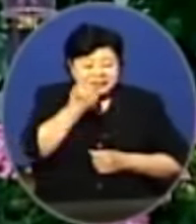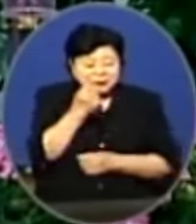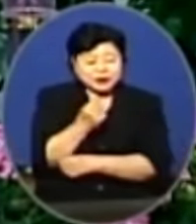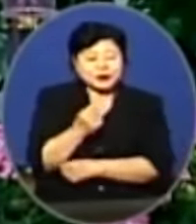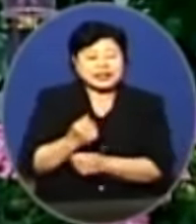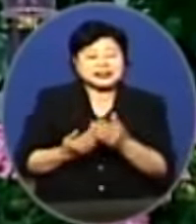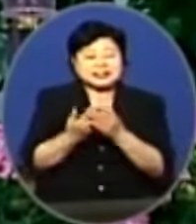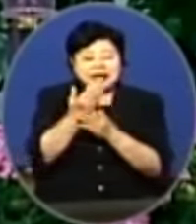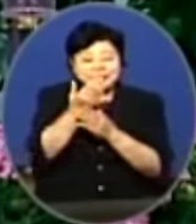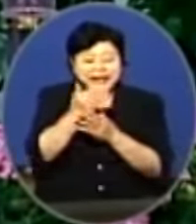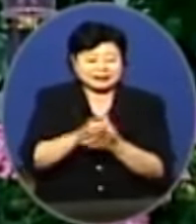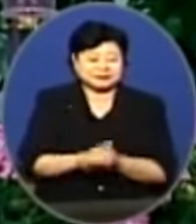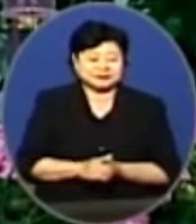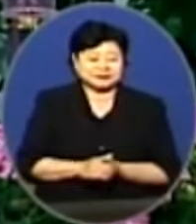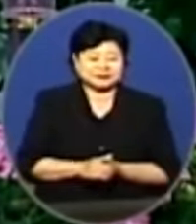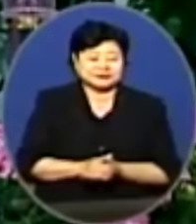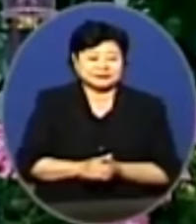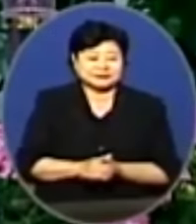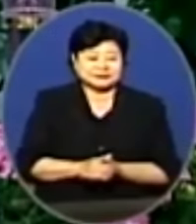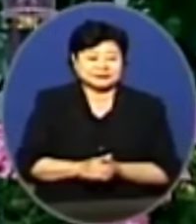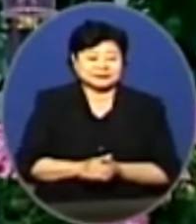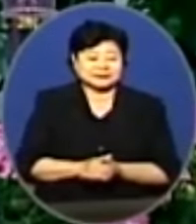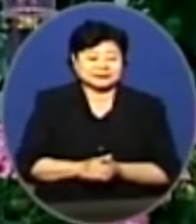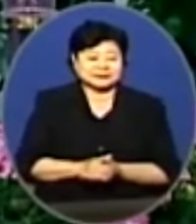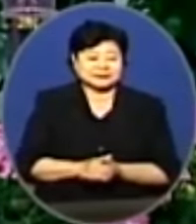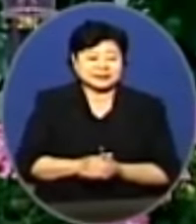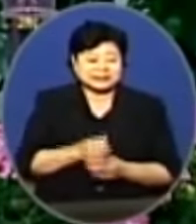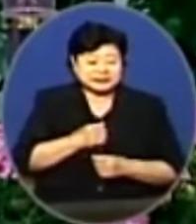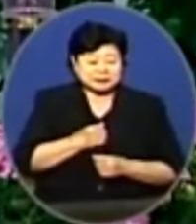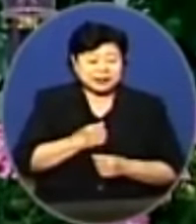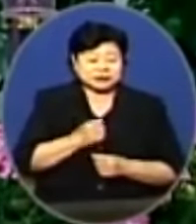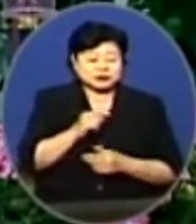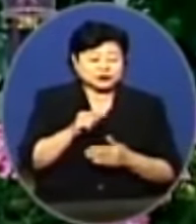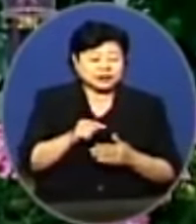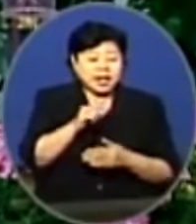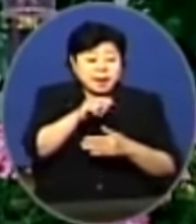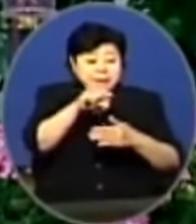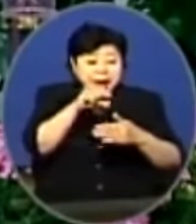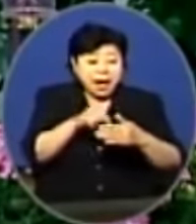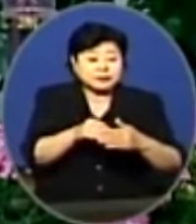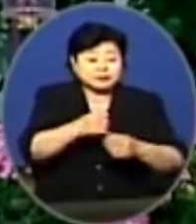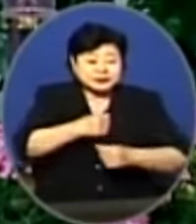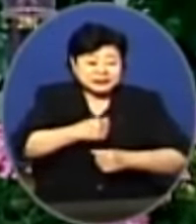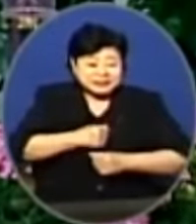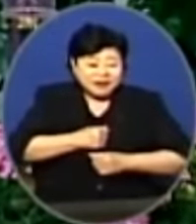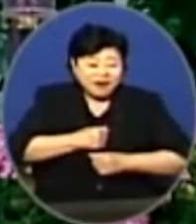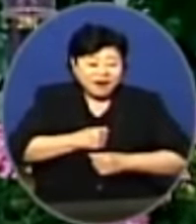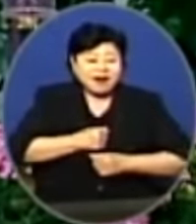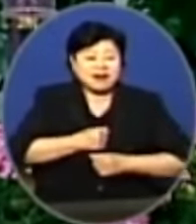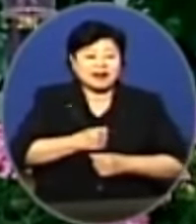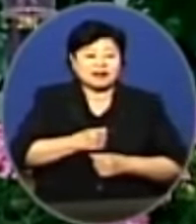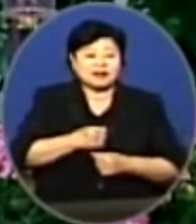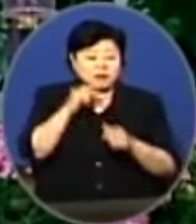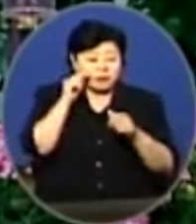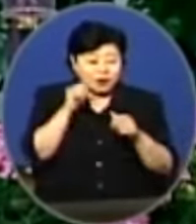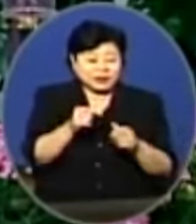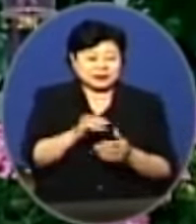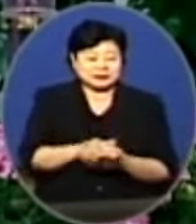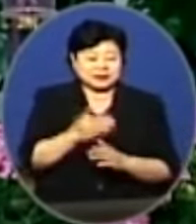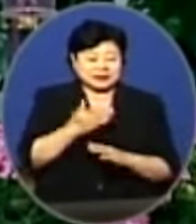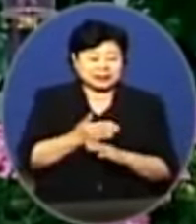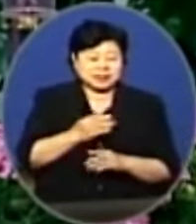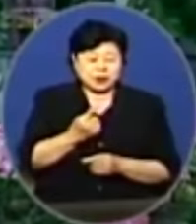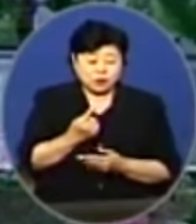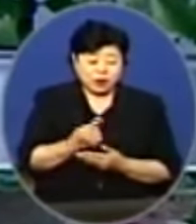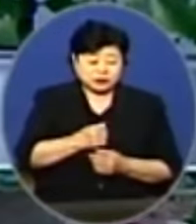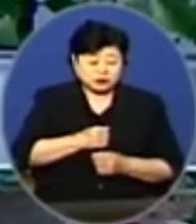그러니 이에서 남이니라. 지킬 만한 것 중에 내 마음을 지키라고 우리보고 명령하시는 것입니다. 다른 사람이